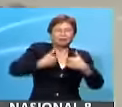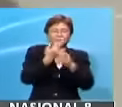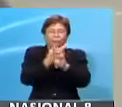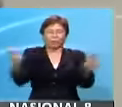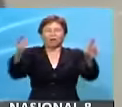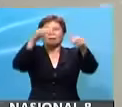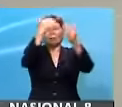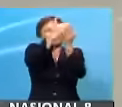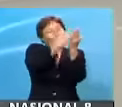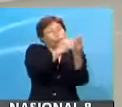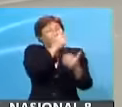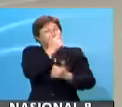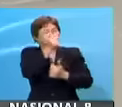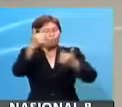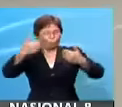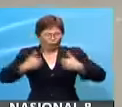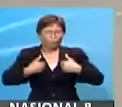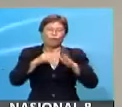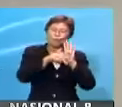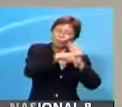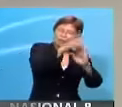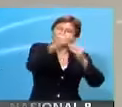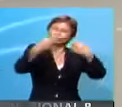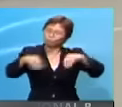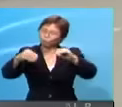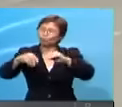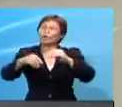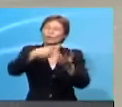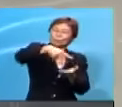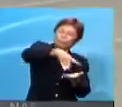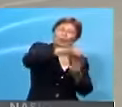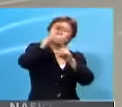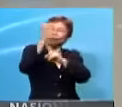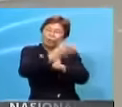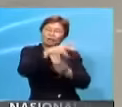menyediakan pelbagai acara menarik termasuk pameran dan jualan, persembahan